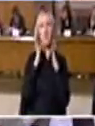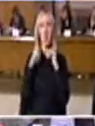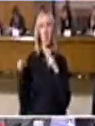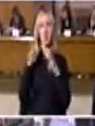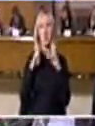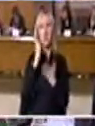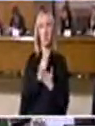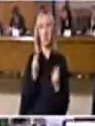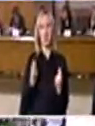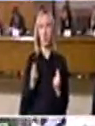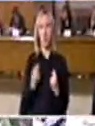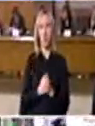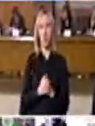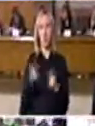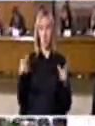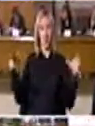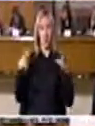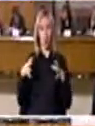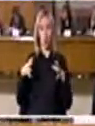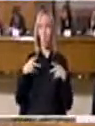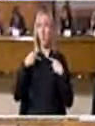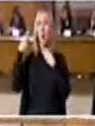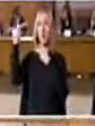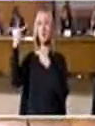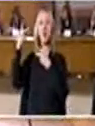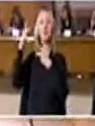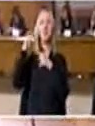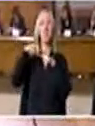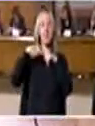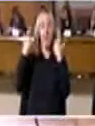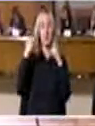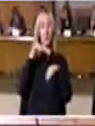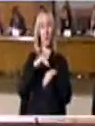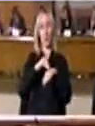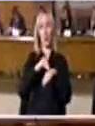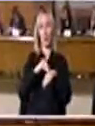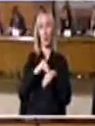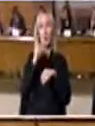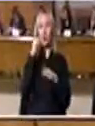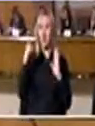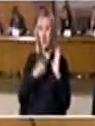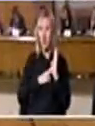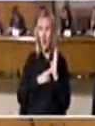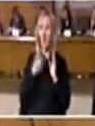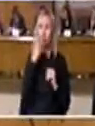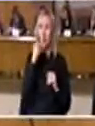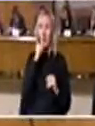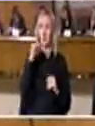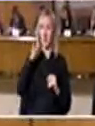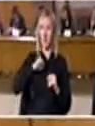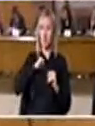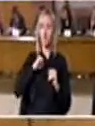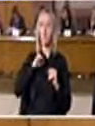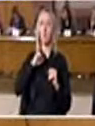da će ovaj skup javnosti poslati jasnu poruku da ljudska prava, ravnopravnost, tolerancija i uvažavanje različitosti